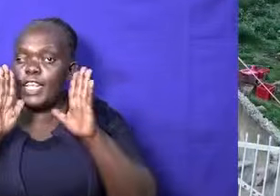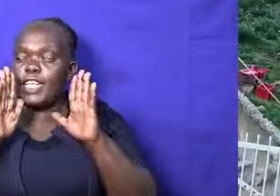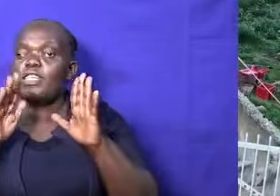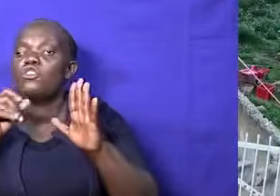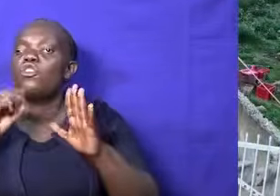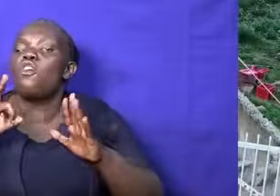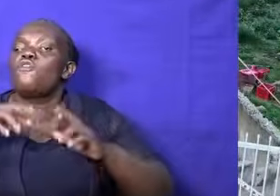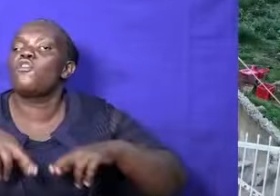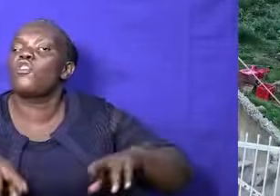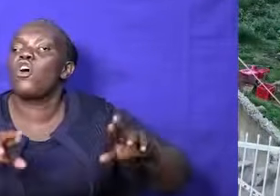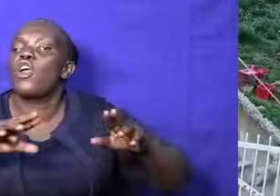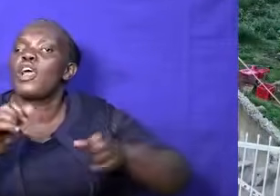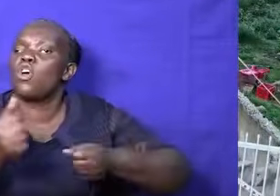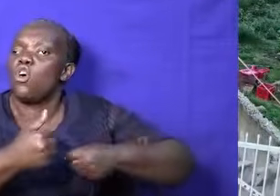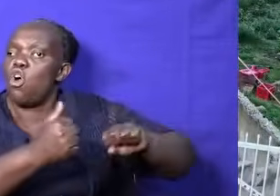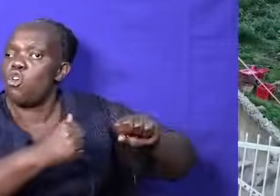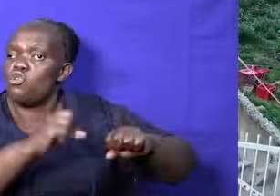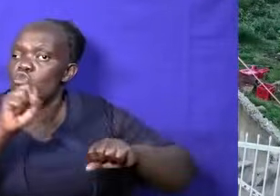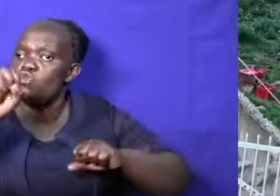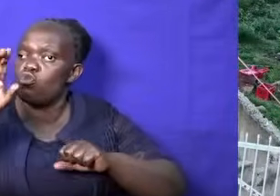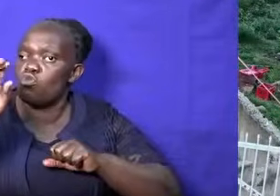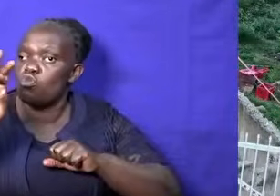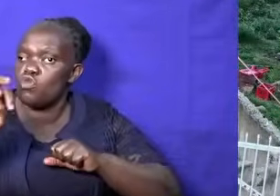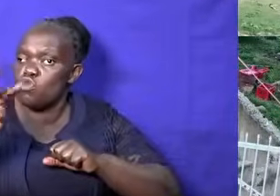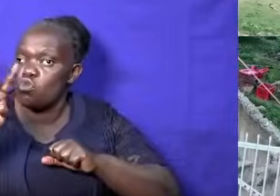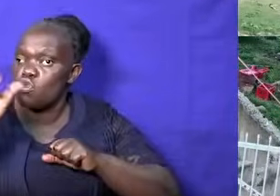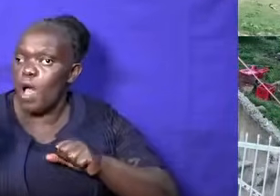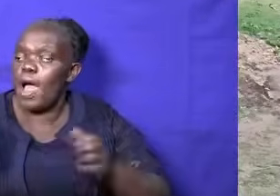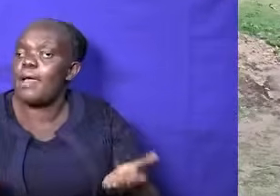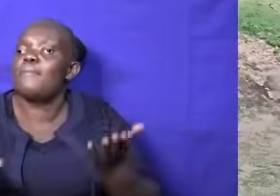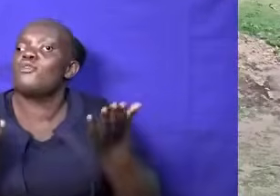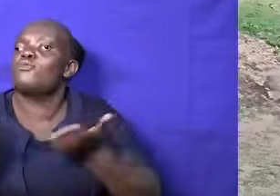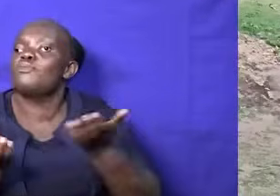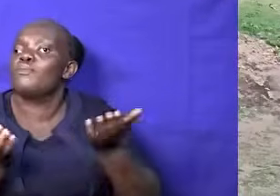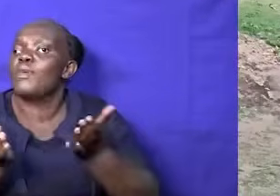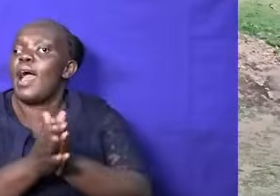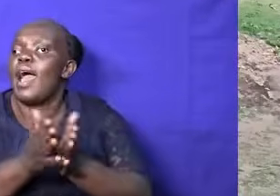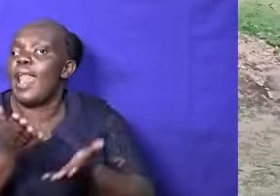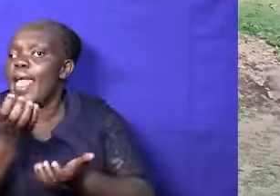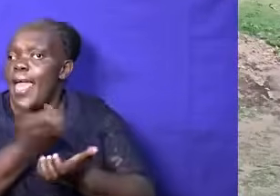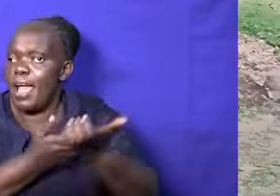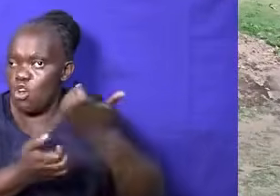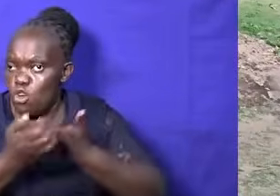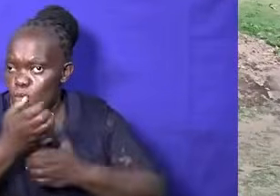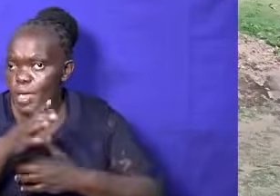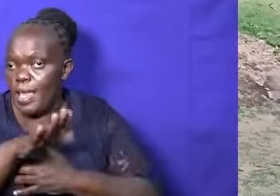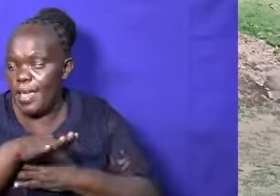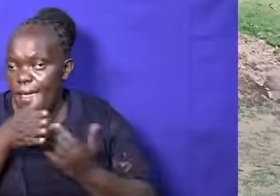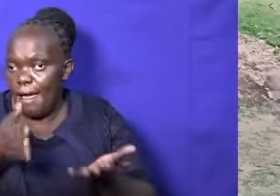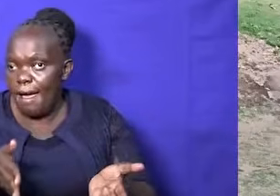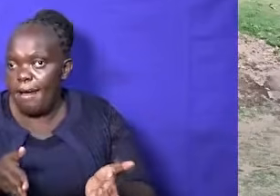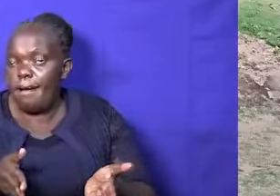Kukamilika kwa barabara ya Ngong Suswa kunatarajiwa kuimarisha biashara na uchumi wa kikanda.